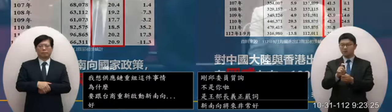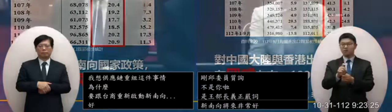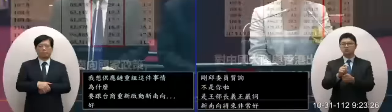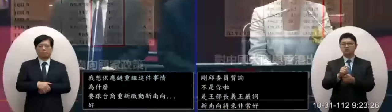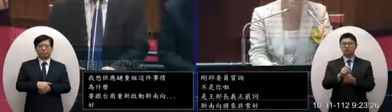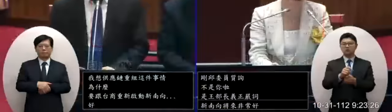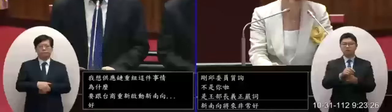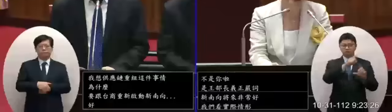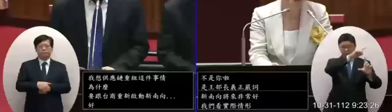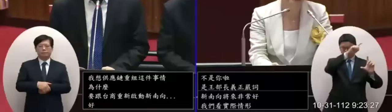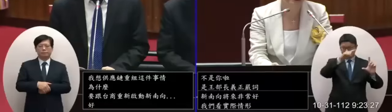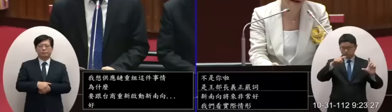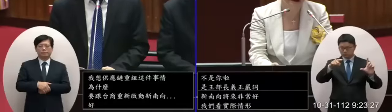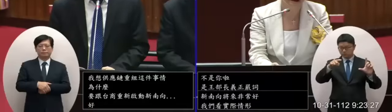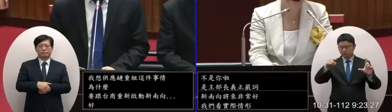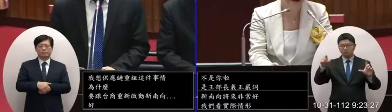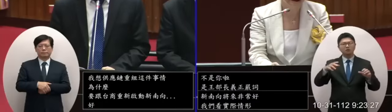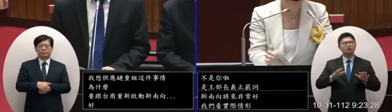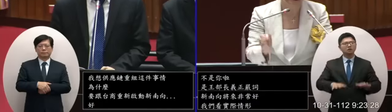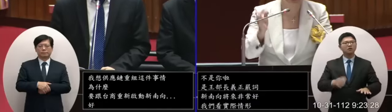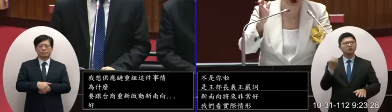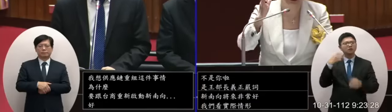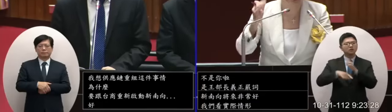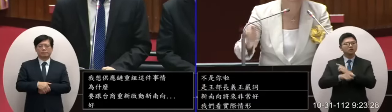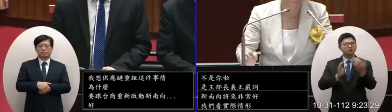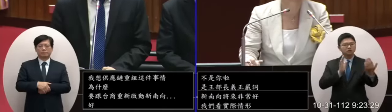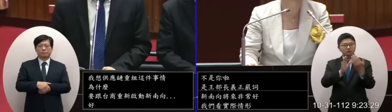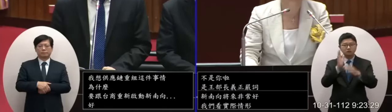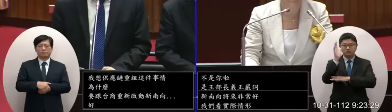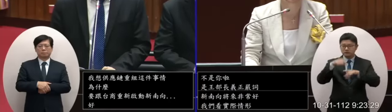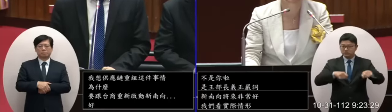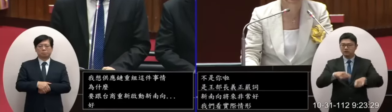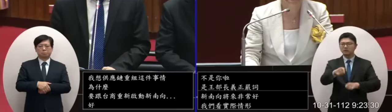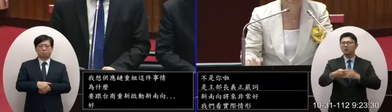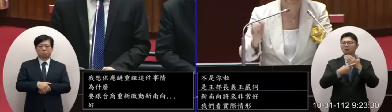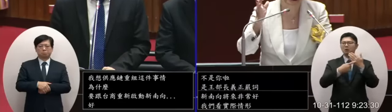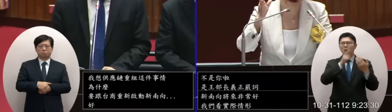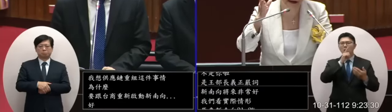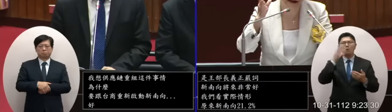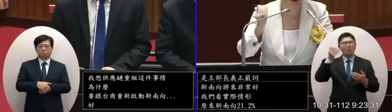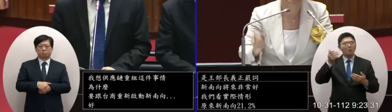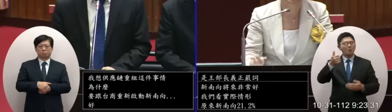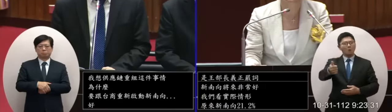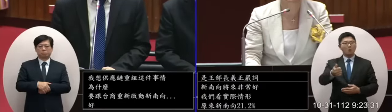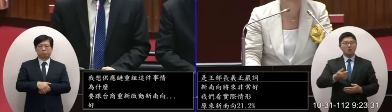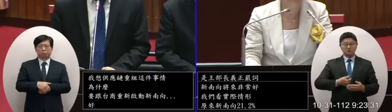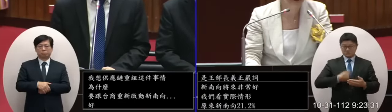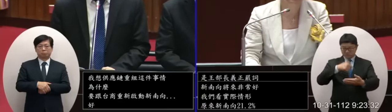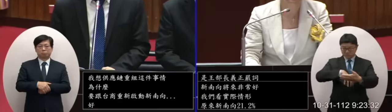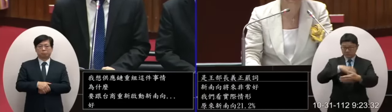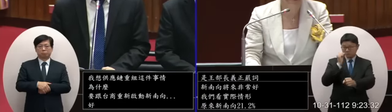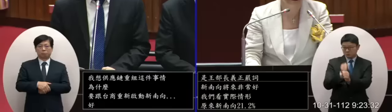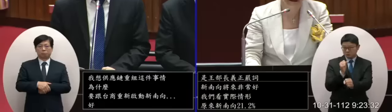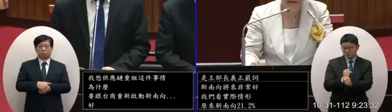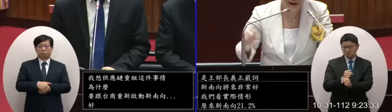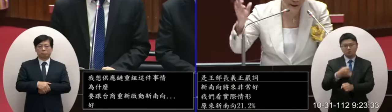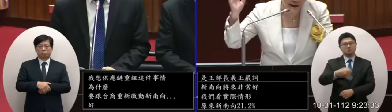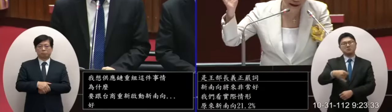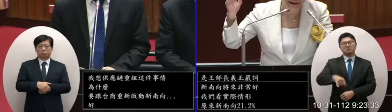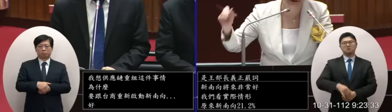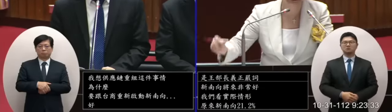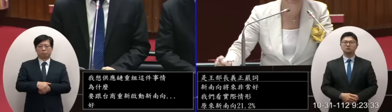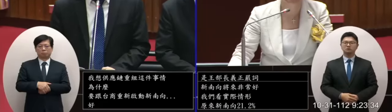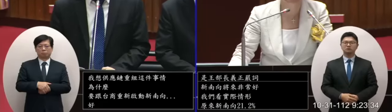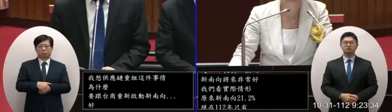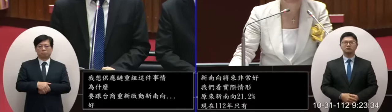的。所以你的新南向的政策，你的口号讲得非常好，可是你的执行的成效非常差。好，那